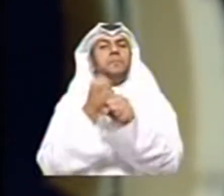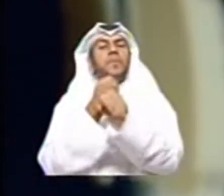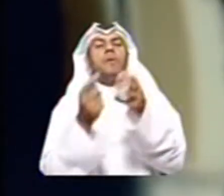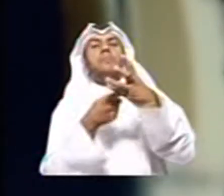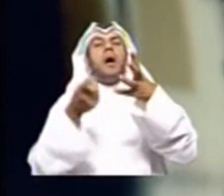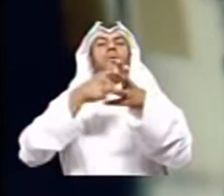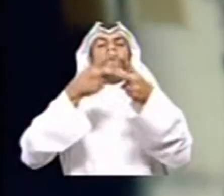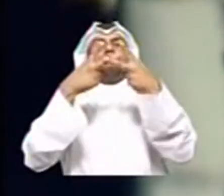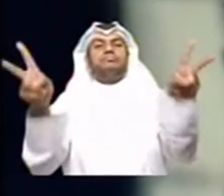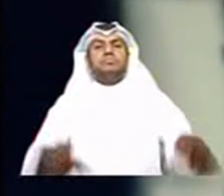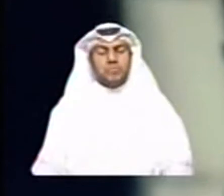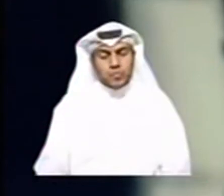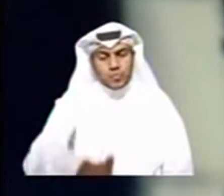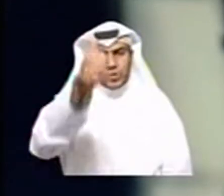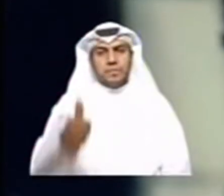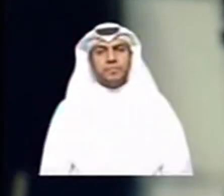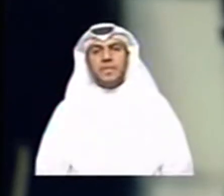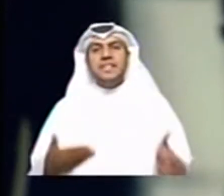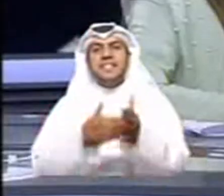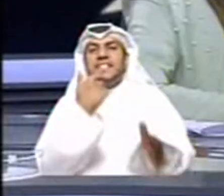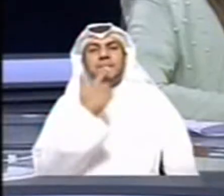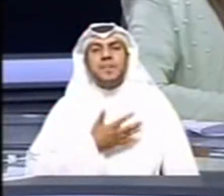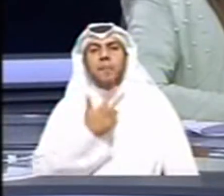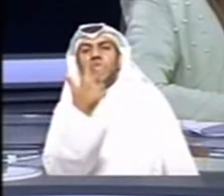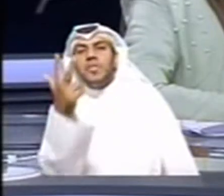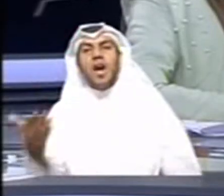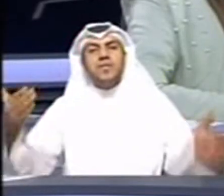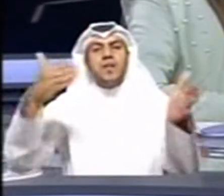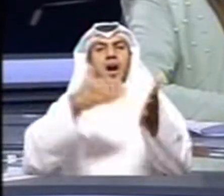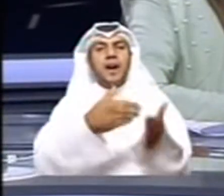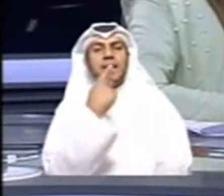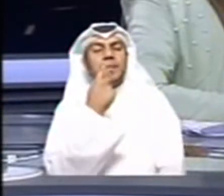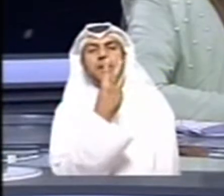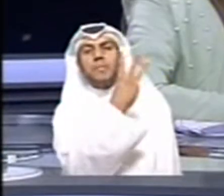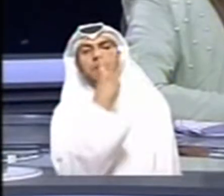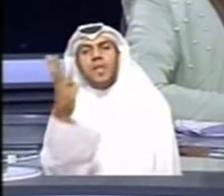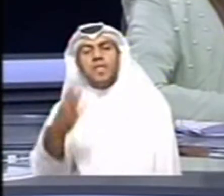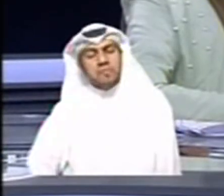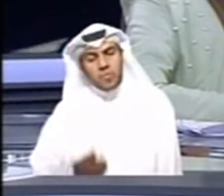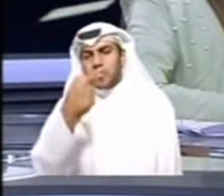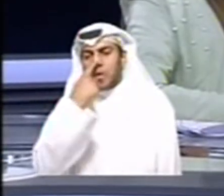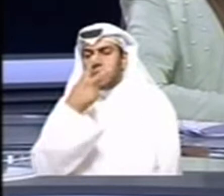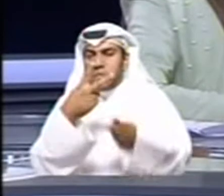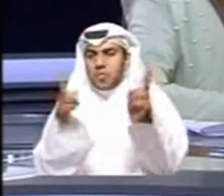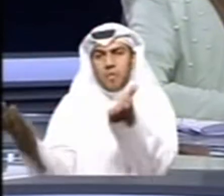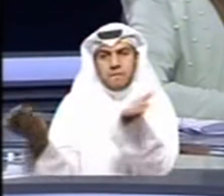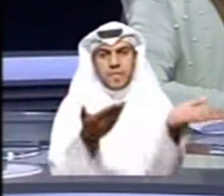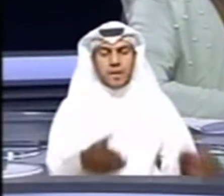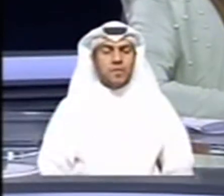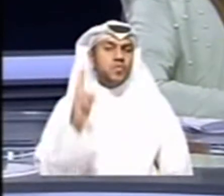الخاصة. هل هناك من مشاريع أخرى لمثل هذه الحملة؟ الحملة